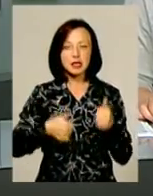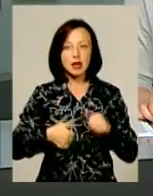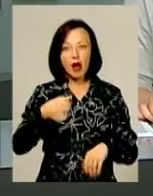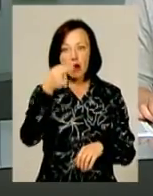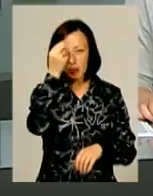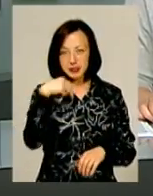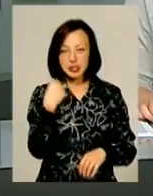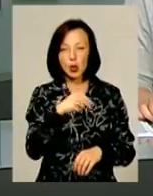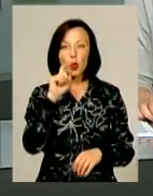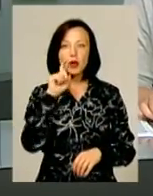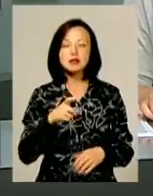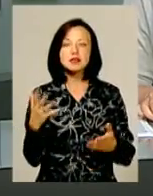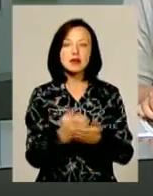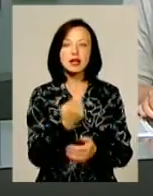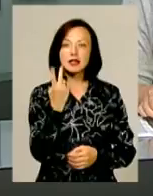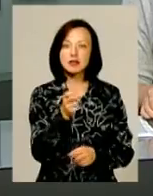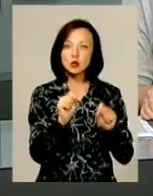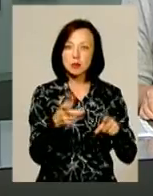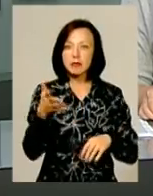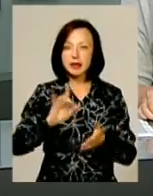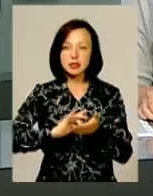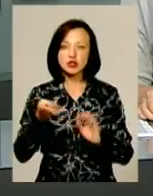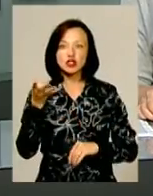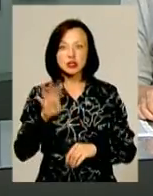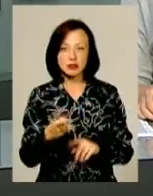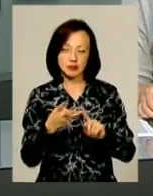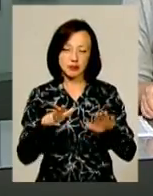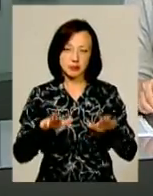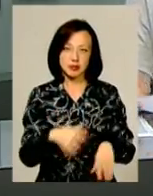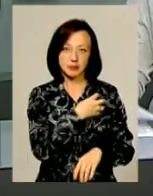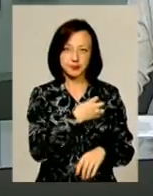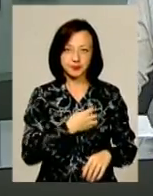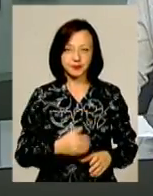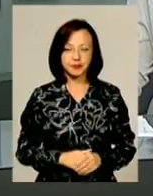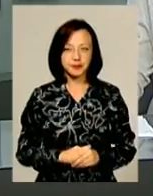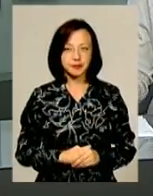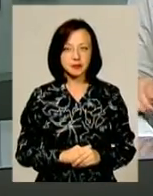Бразилії українці виграли 2 золоті, 5 срібних і 4 бронзові медалі.